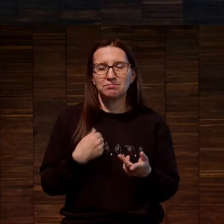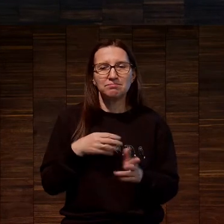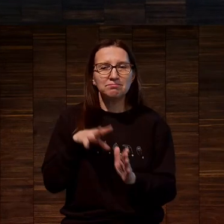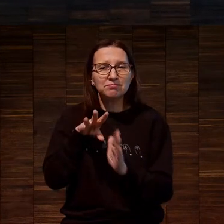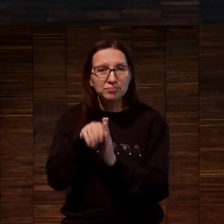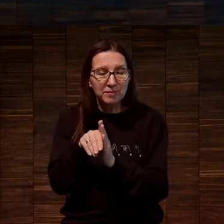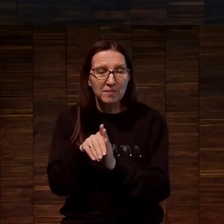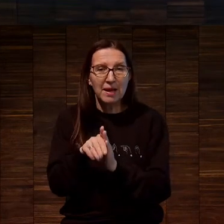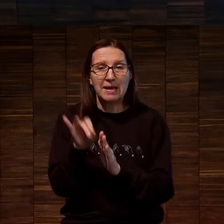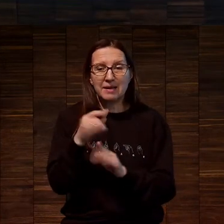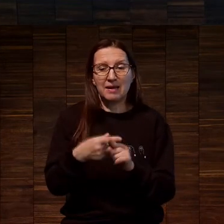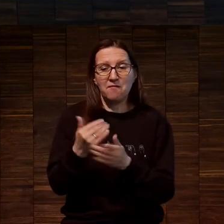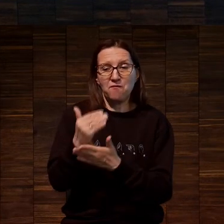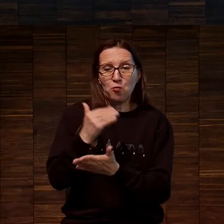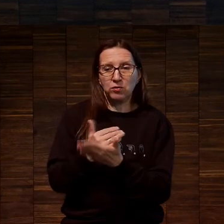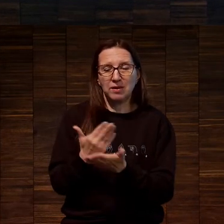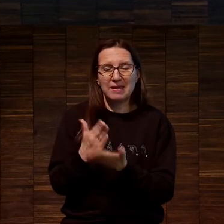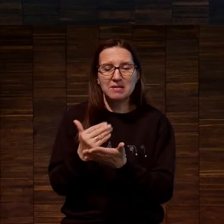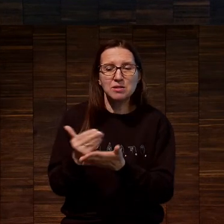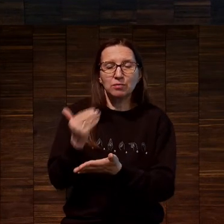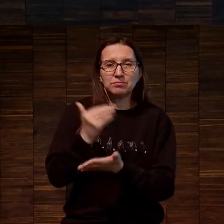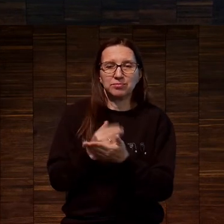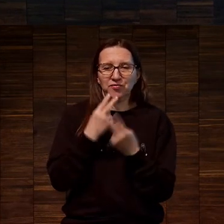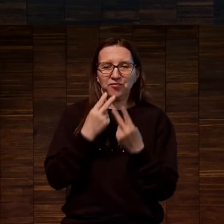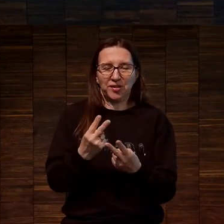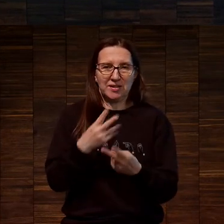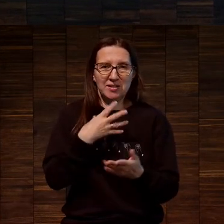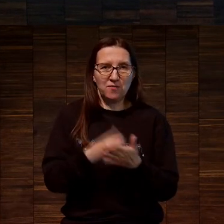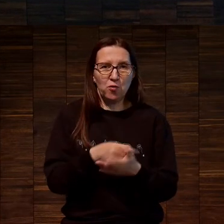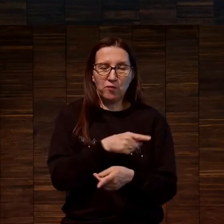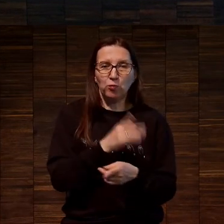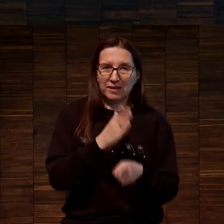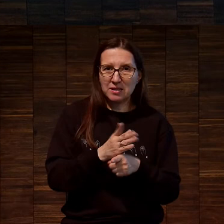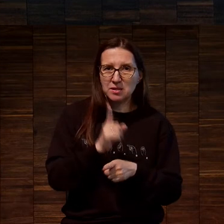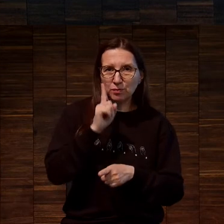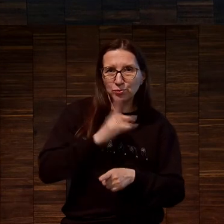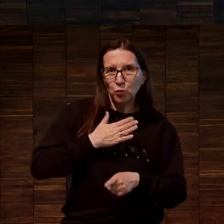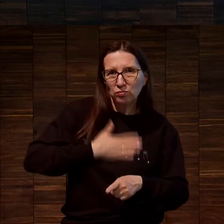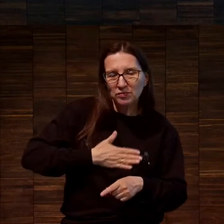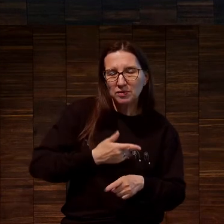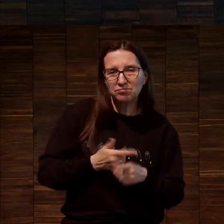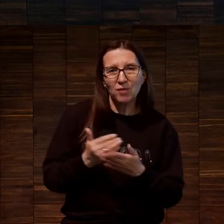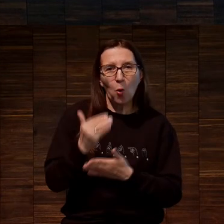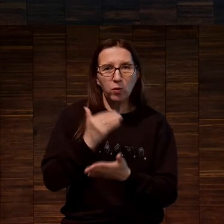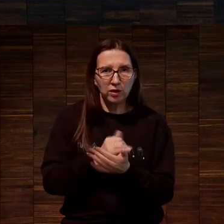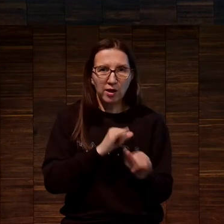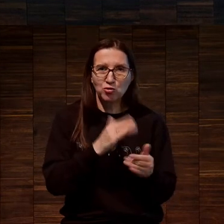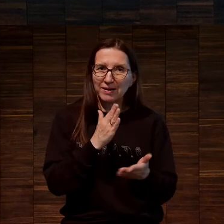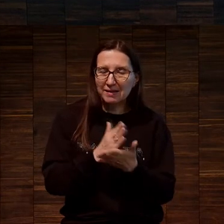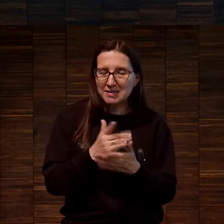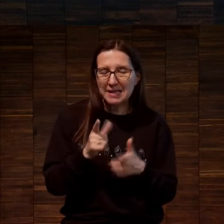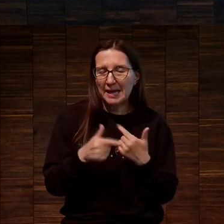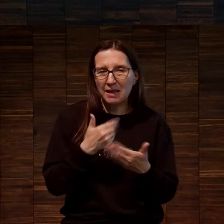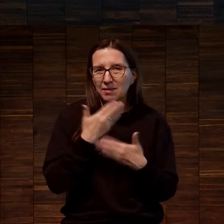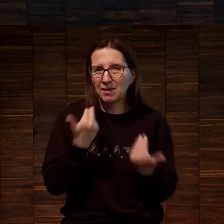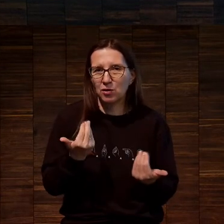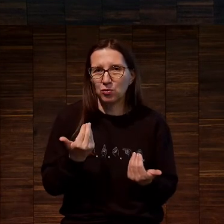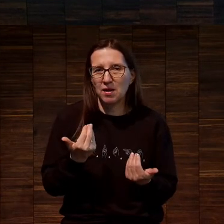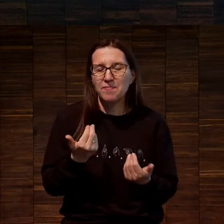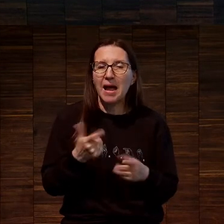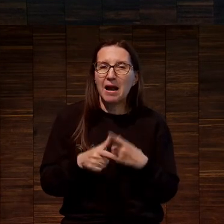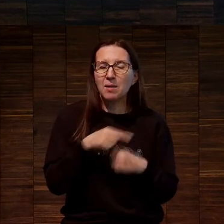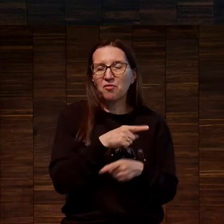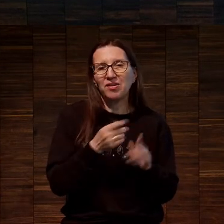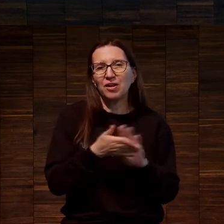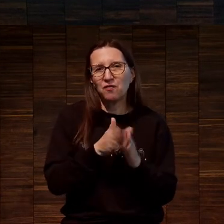инвестиции какие-то, вот с этой точки зрения вы получаете отдачу, Или она у вас, как бы, вы ее